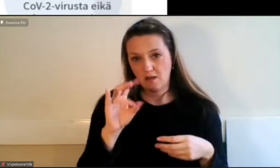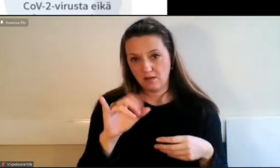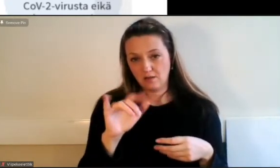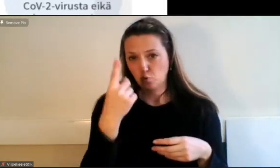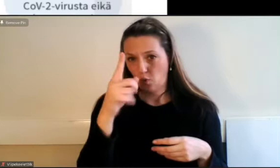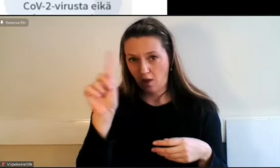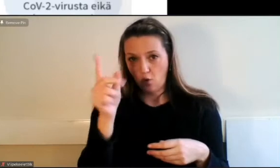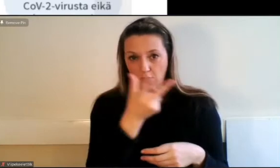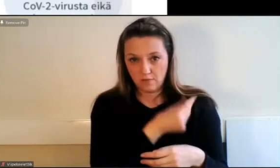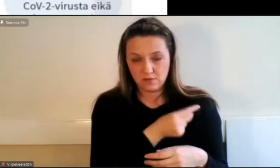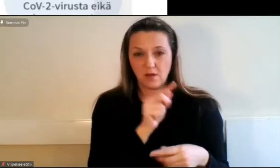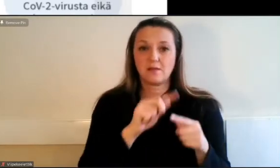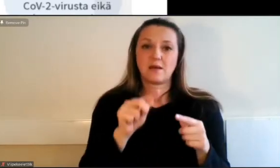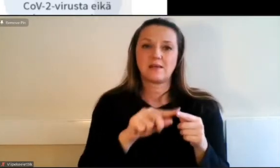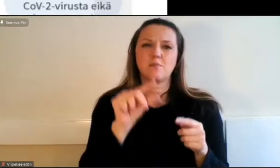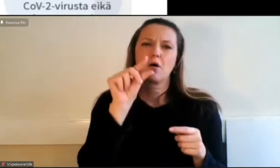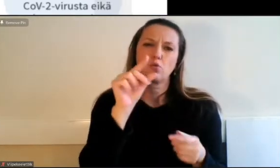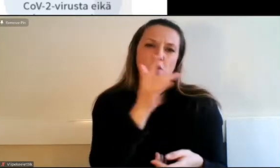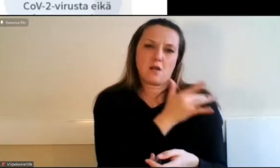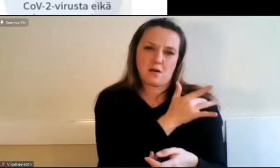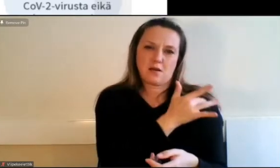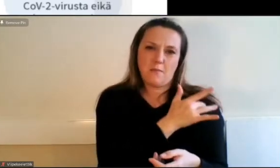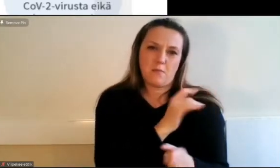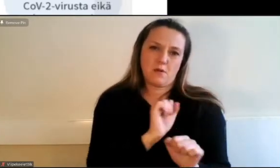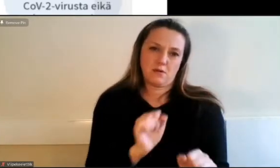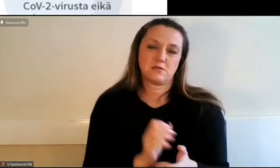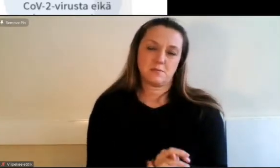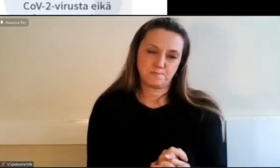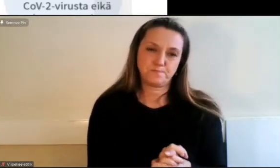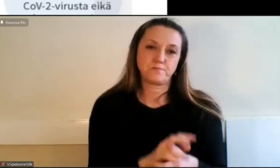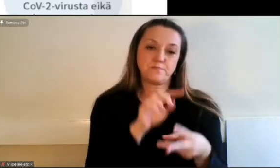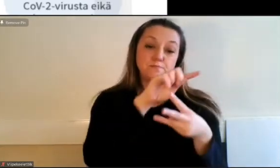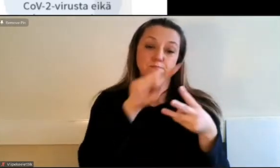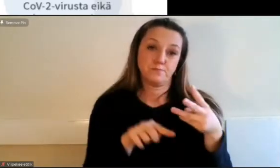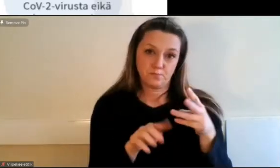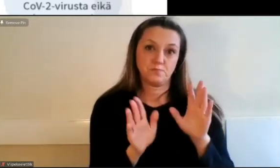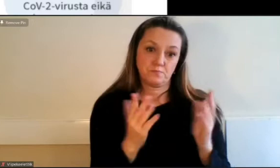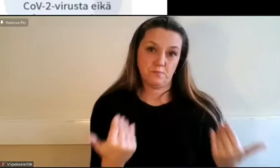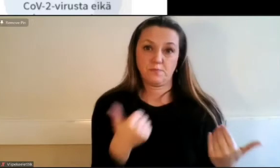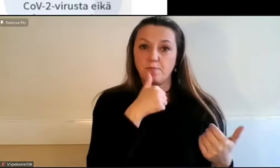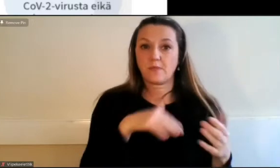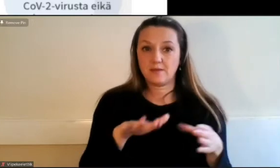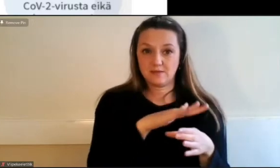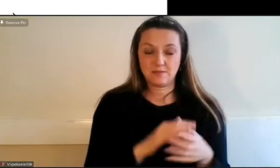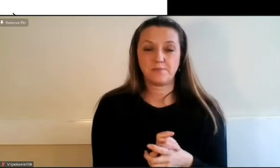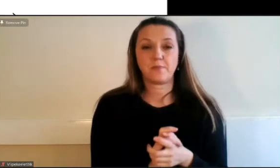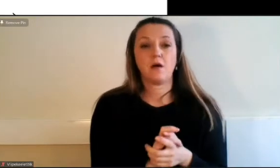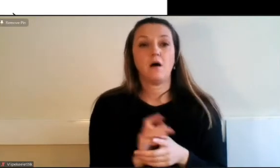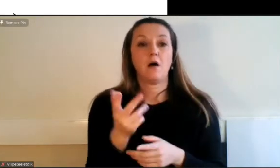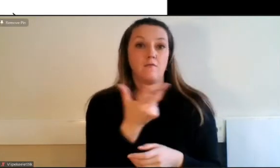puhtad. Sarnased lühikesed loetelud on ka teiste Eestis kasutatavate vaktsiinide kohta.